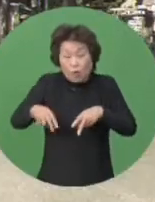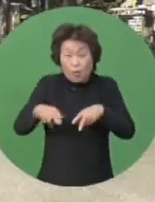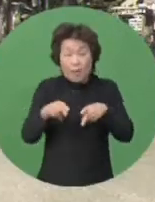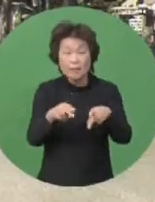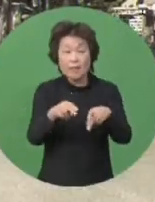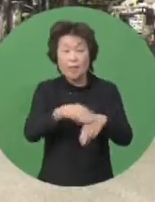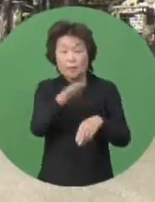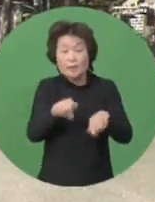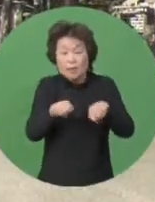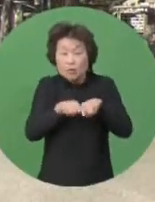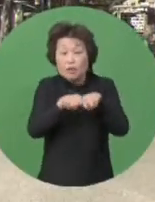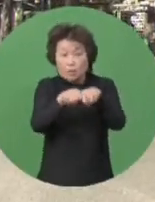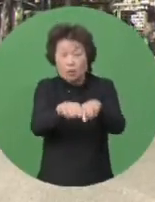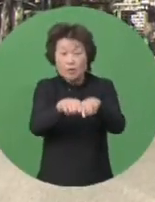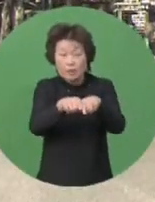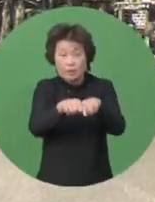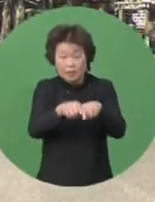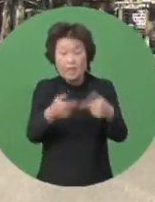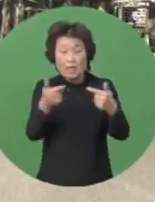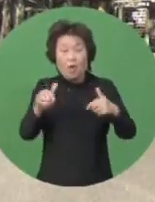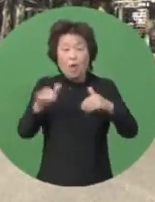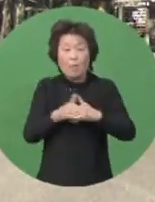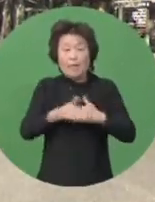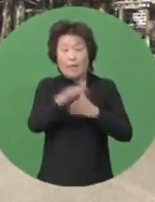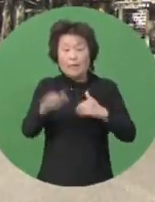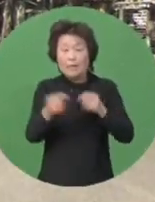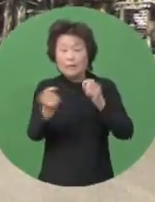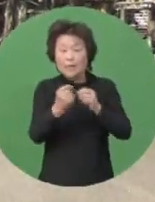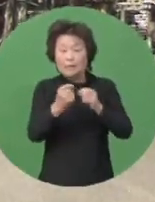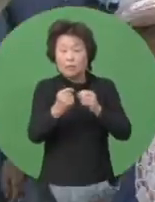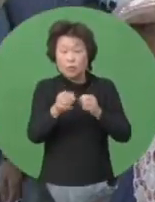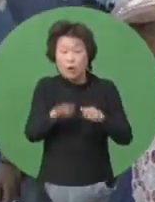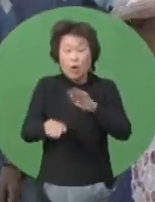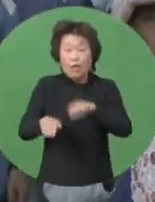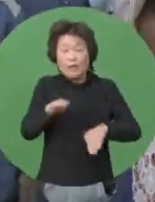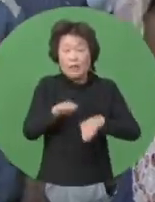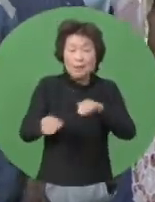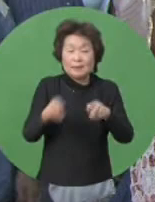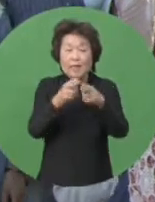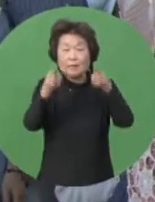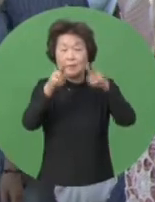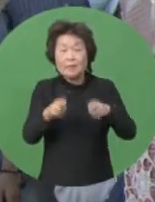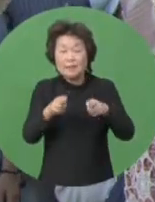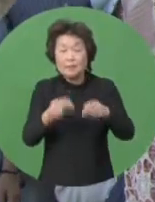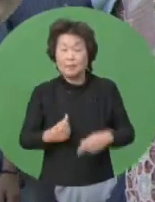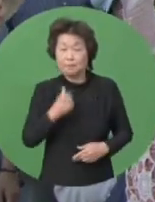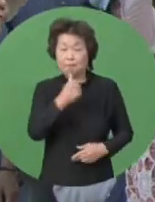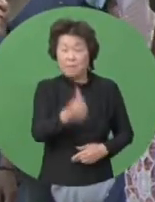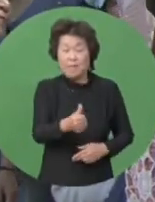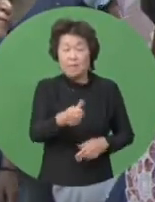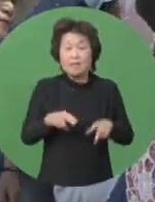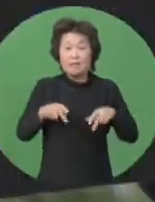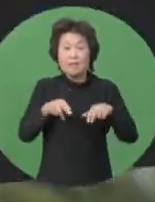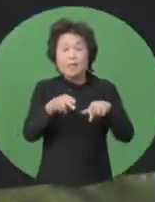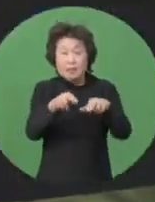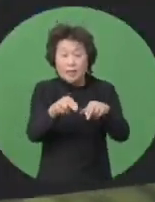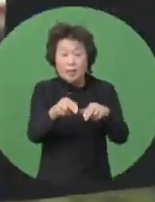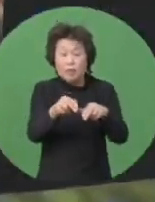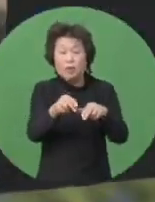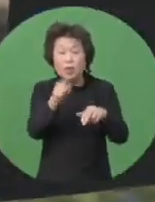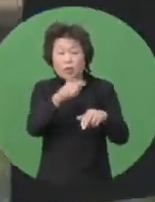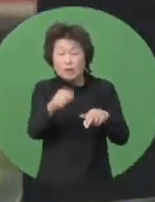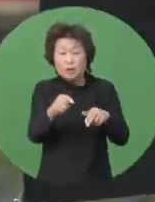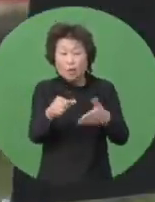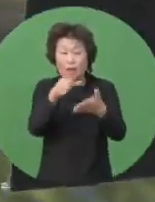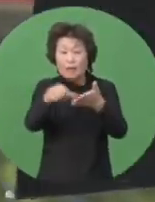に案内され、一行は大浜海岸近くの日和佐八幡神社を訪ねました。ボランティアの方が掲げるタブ